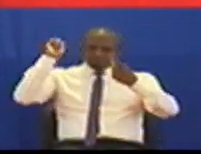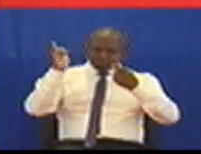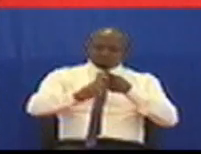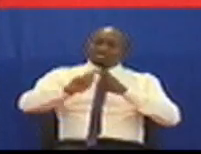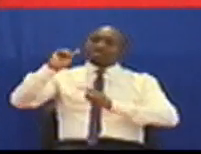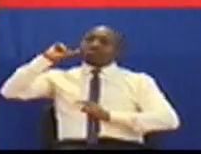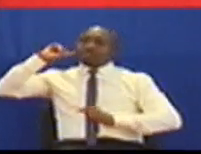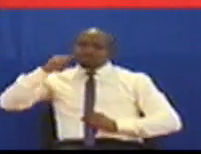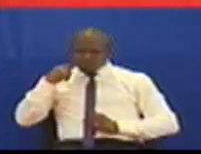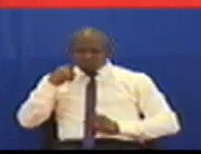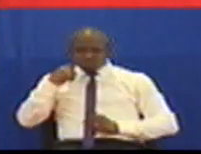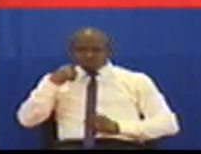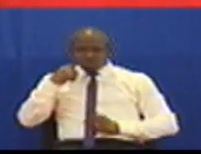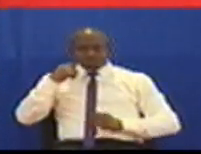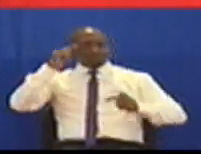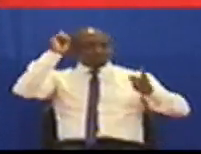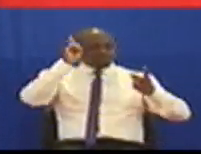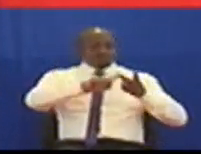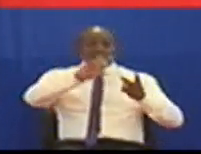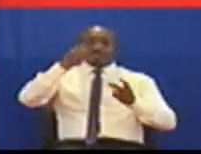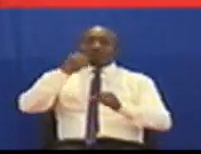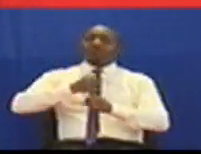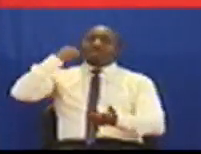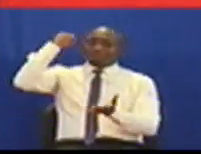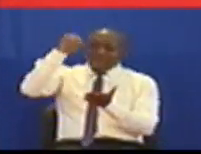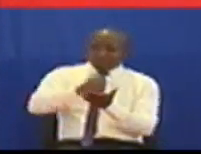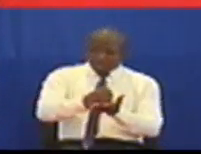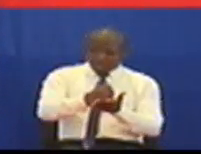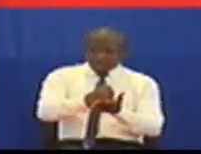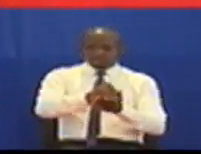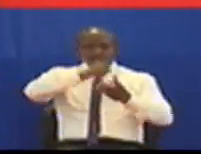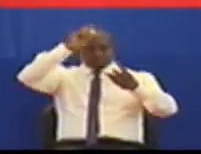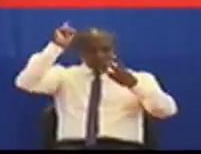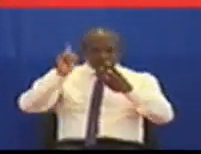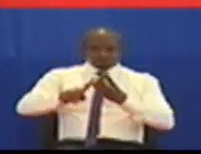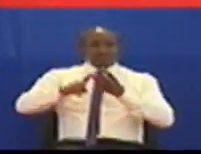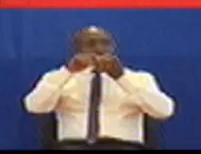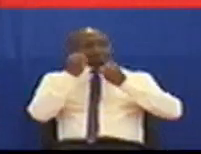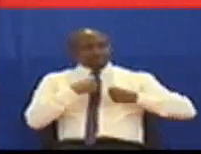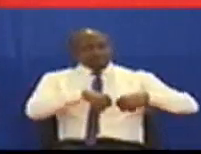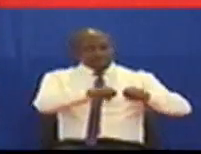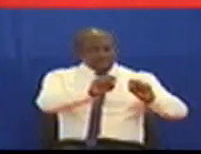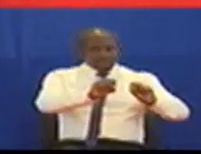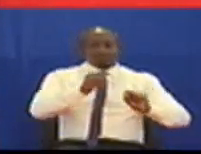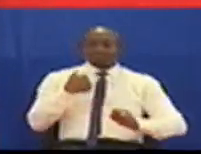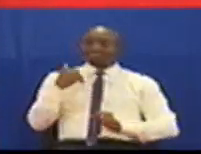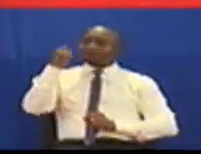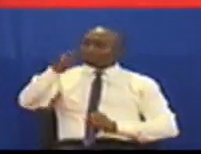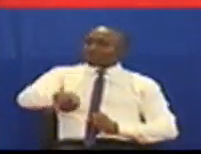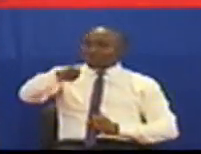anathubutu. Pili anaamua, anafanya maamuzi. Lakini tatu anatekeleza. Nampongeza